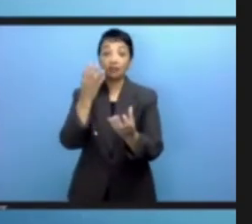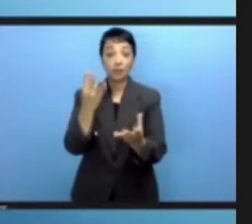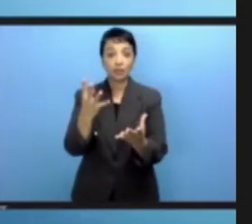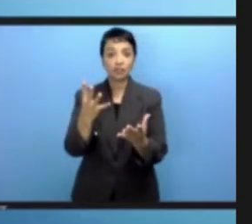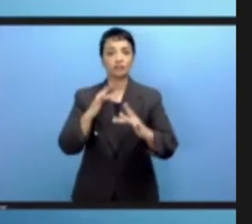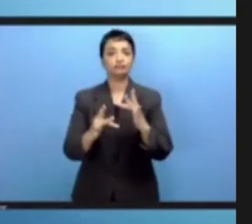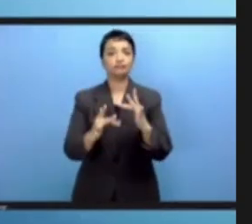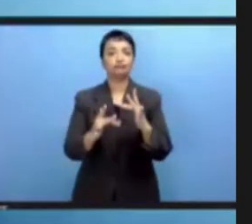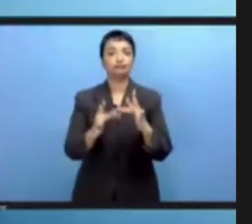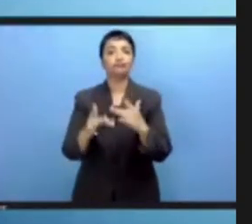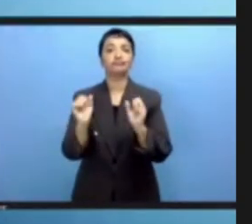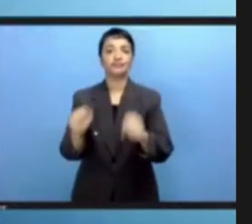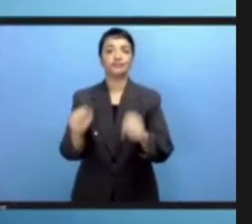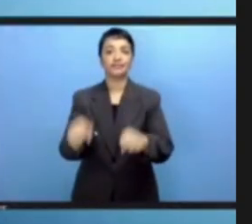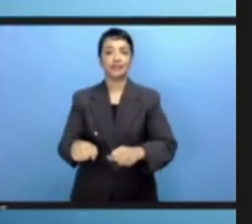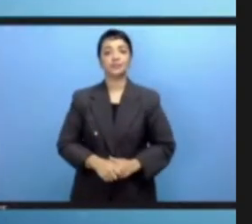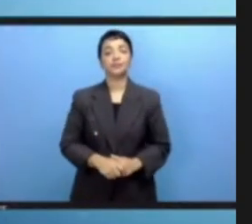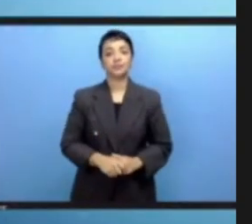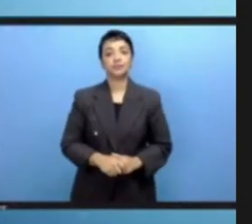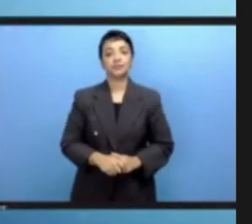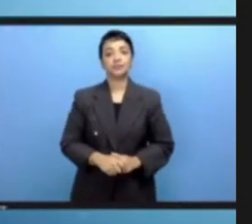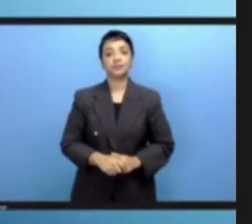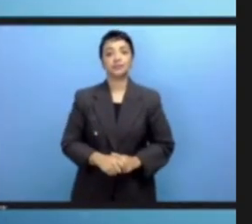accéléré la dissémination de